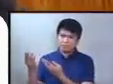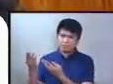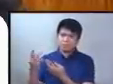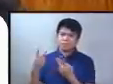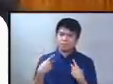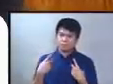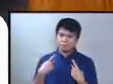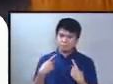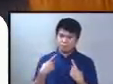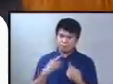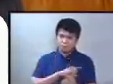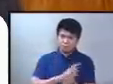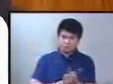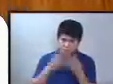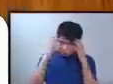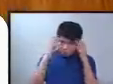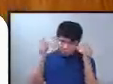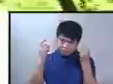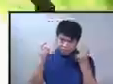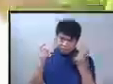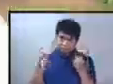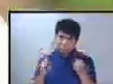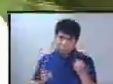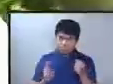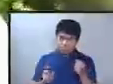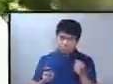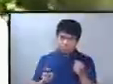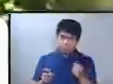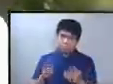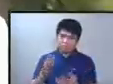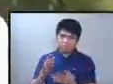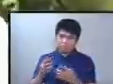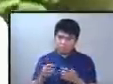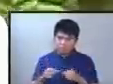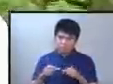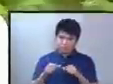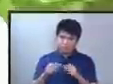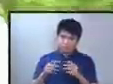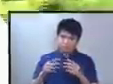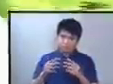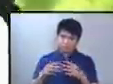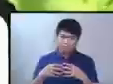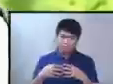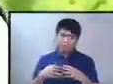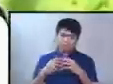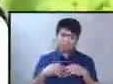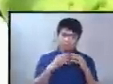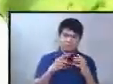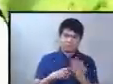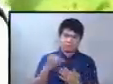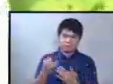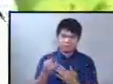magkakaroon ng Pangulo ng Kapangyarihan para agad resolbahin ang mga balakid sa pagpapatubad ng mga proyekto sa ilalim ng Build. Kabilang